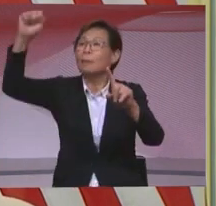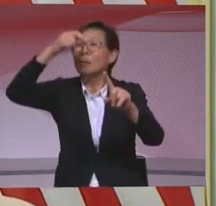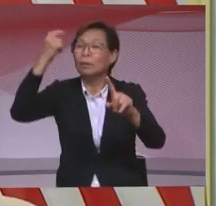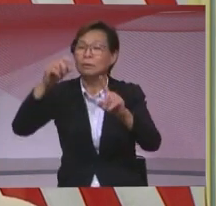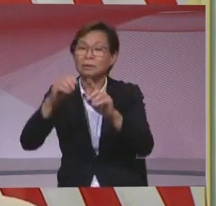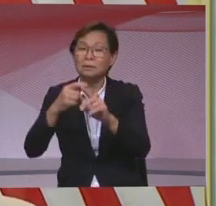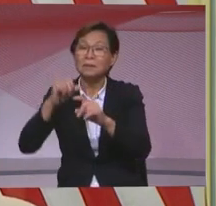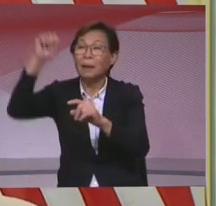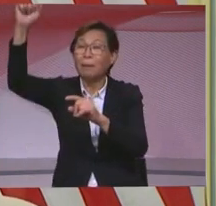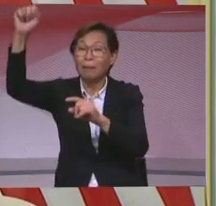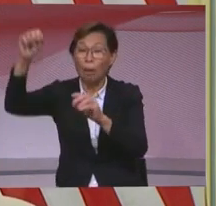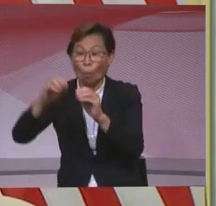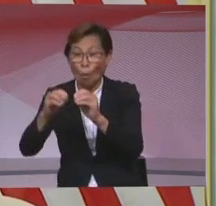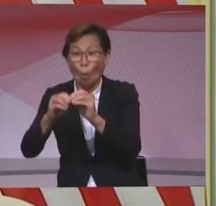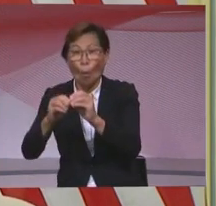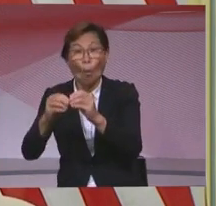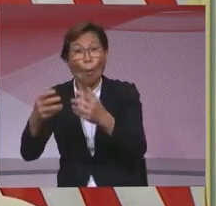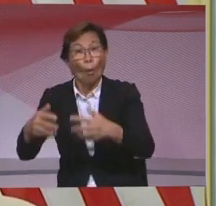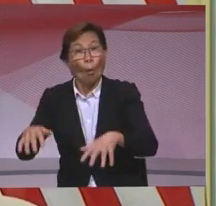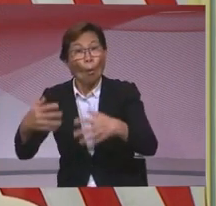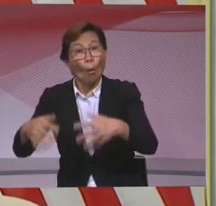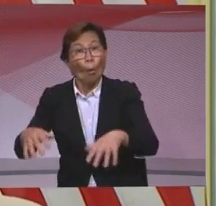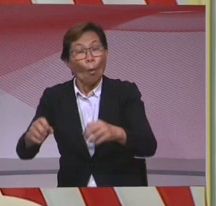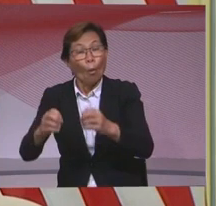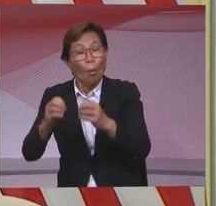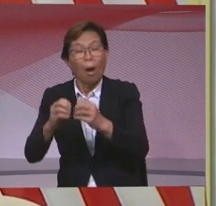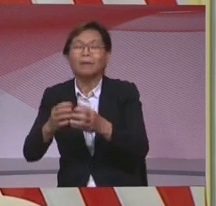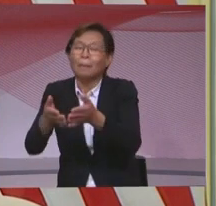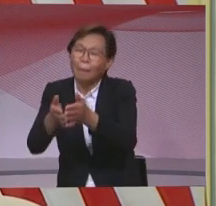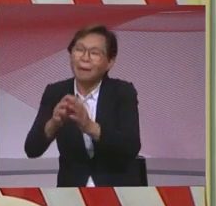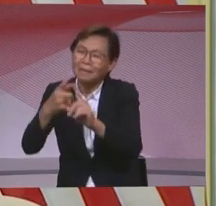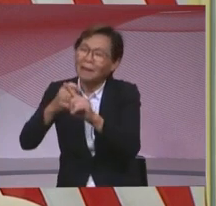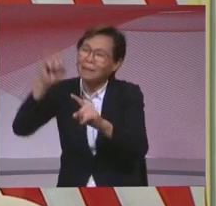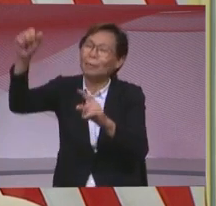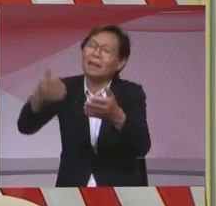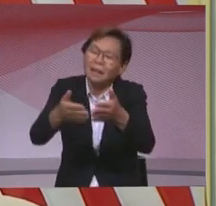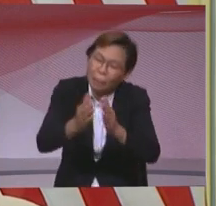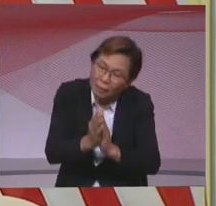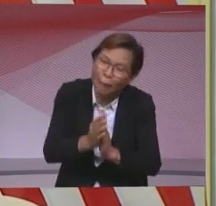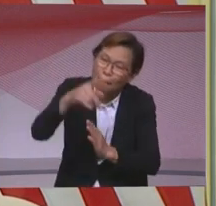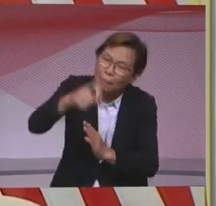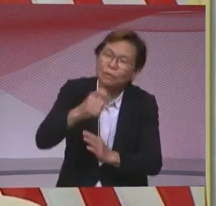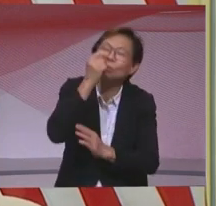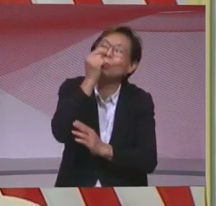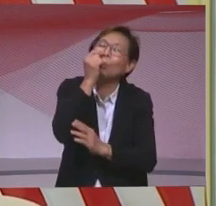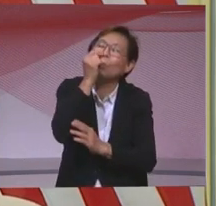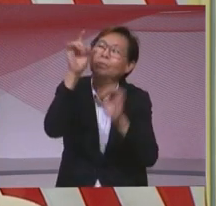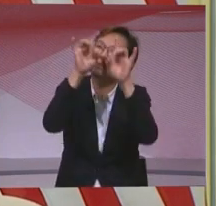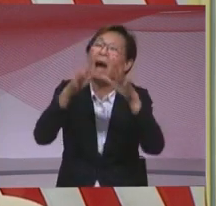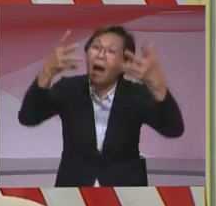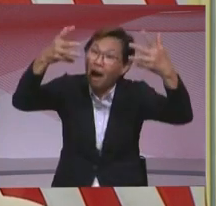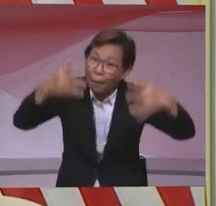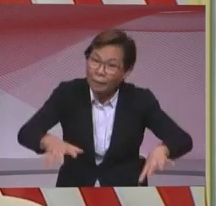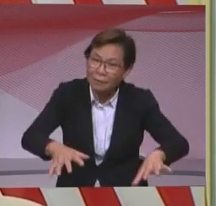timbul kes-kes yang agak tinggi, jadi kita minta mereka mengadakan swab test. Selepas mengadakan swab test,